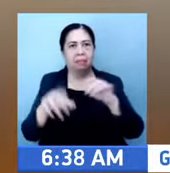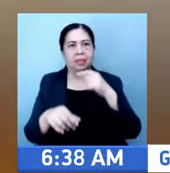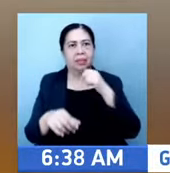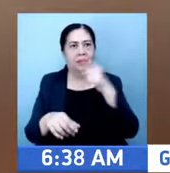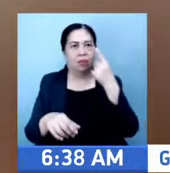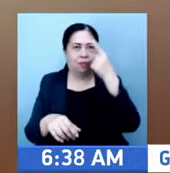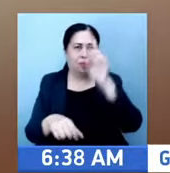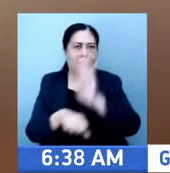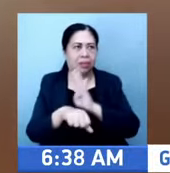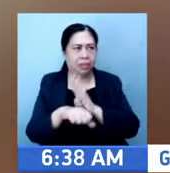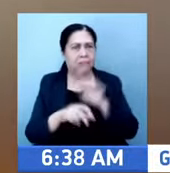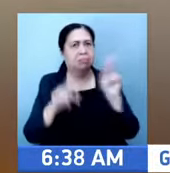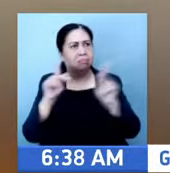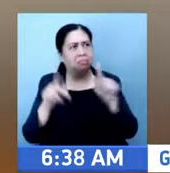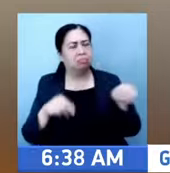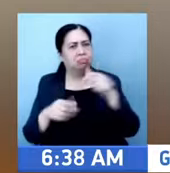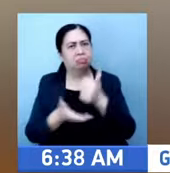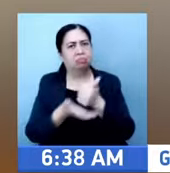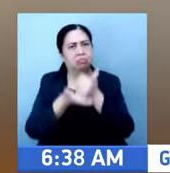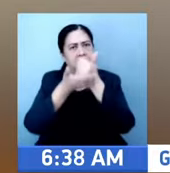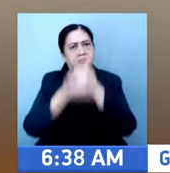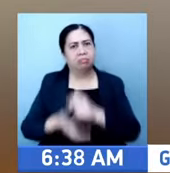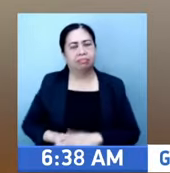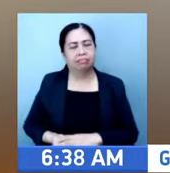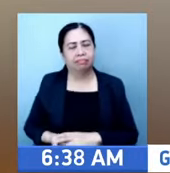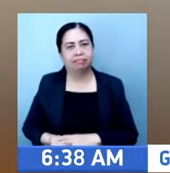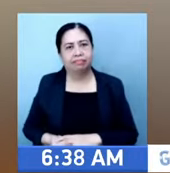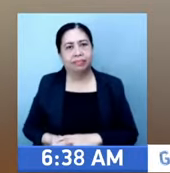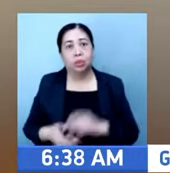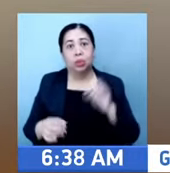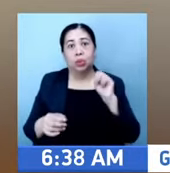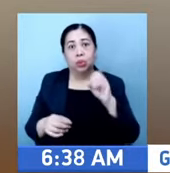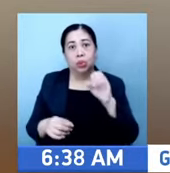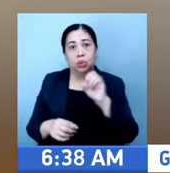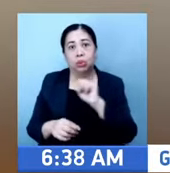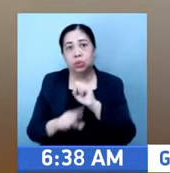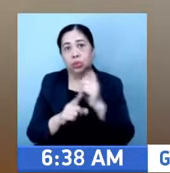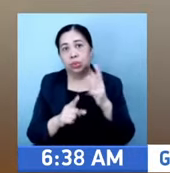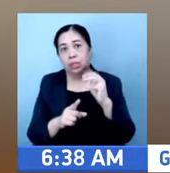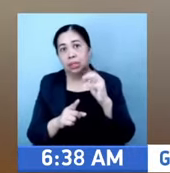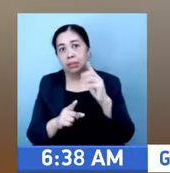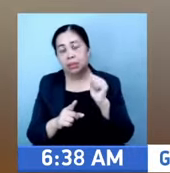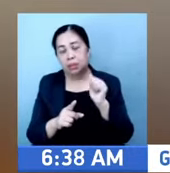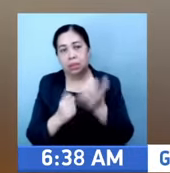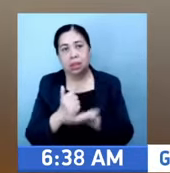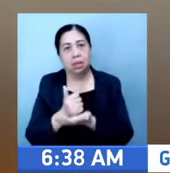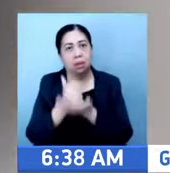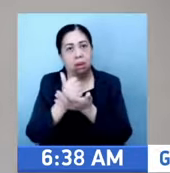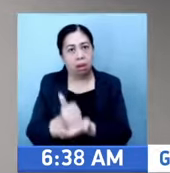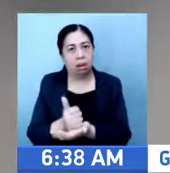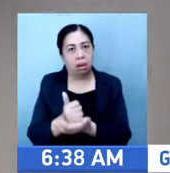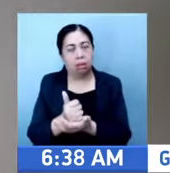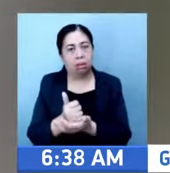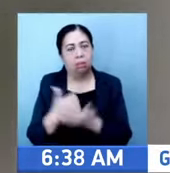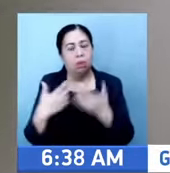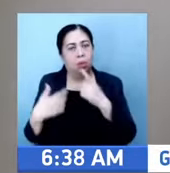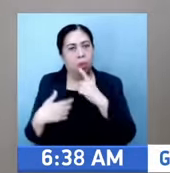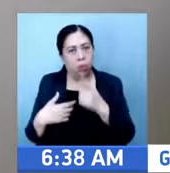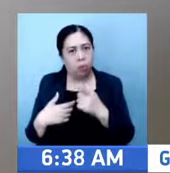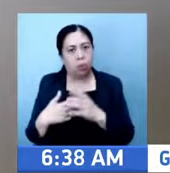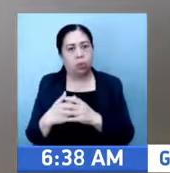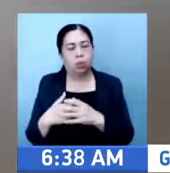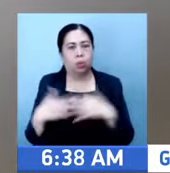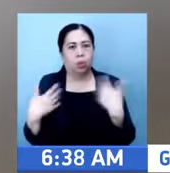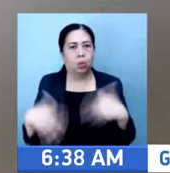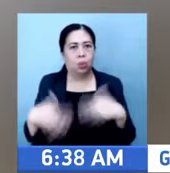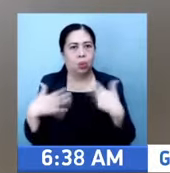din. I totally agree. So, yung social media sa business ni Chef Monklong, nagbulat na, hindi ko na pala kailangan